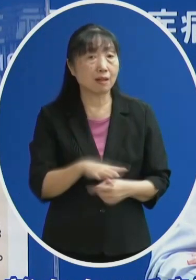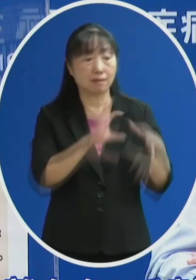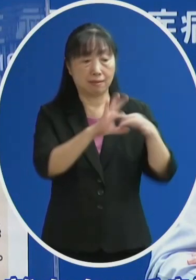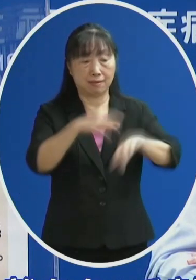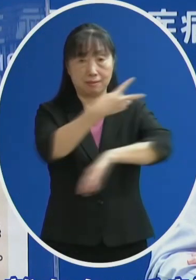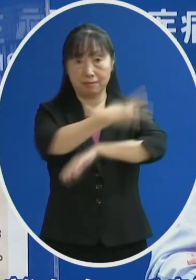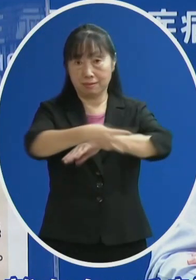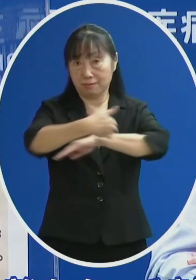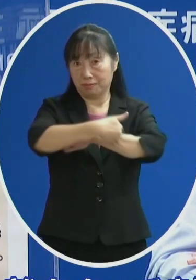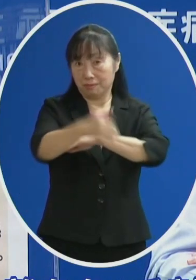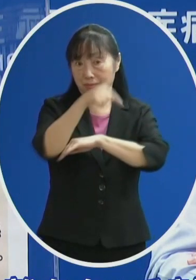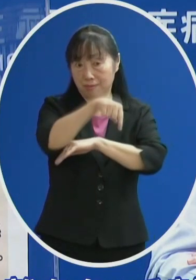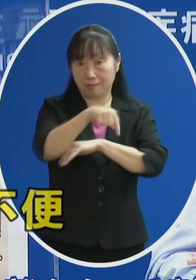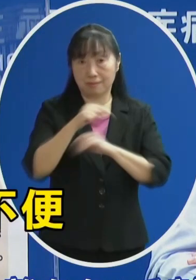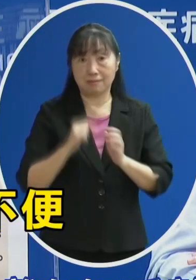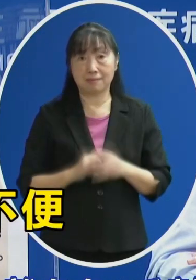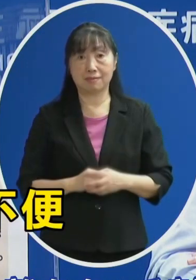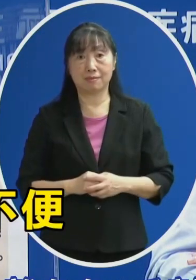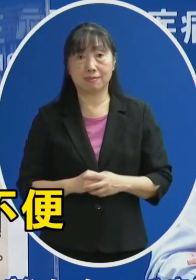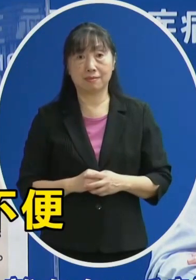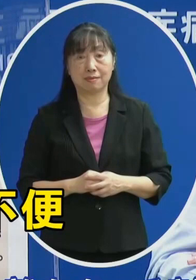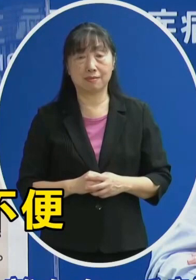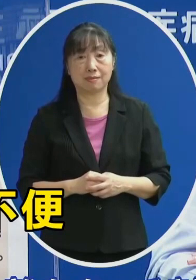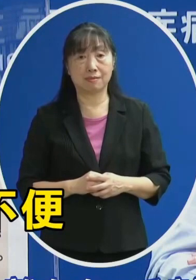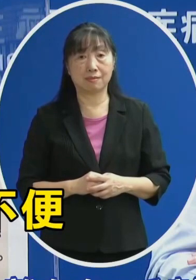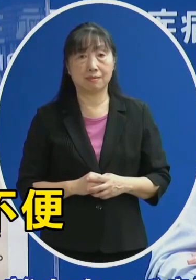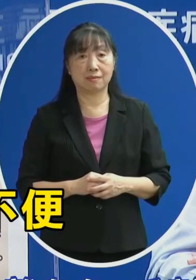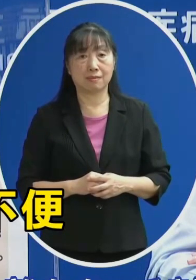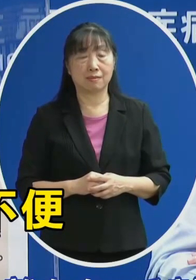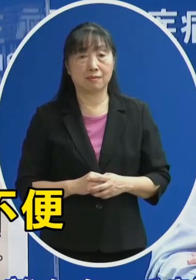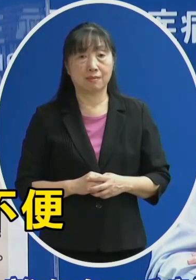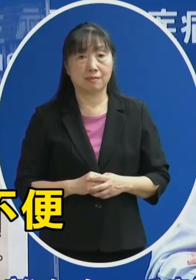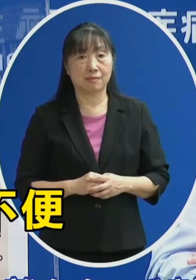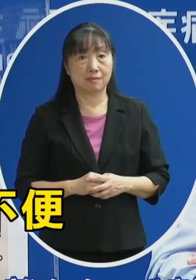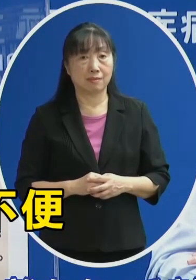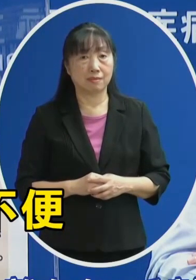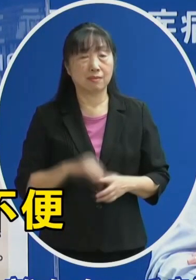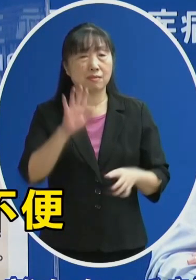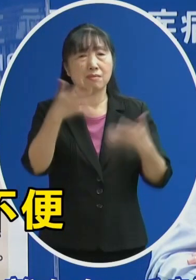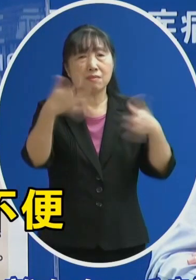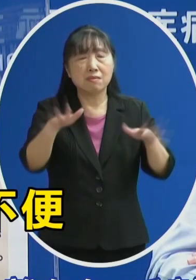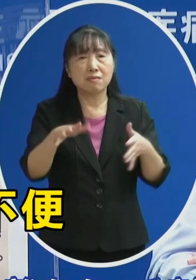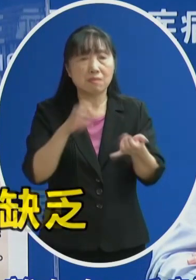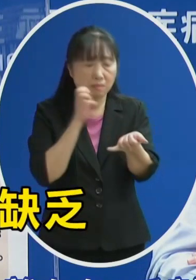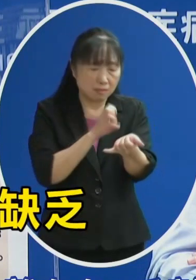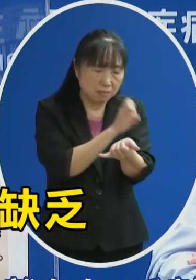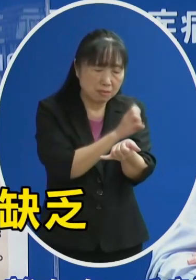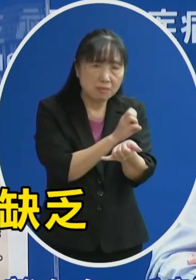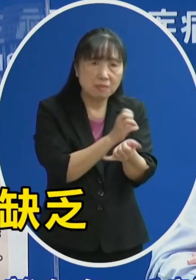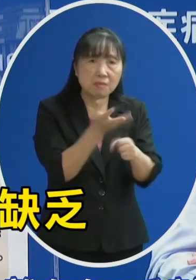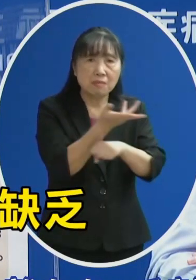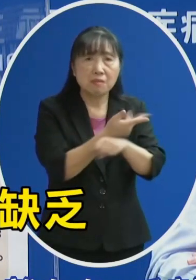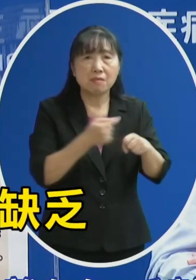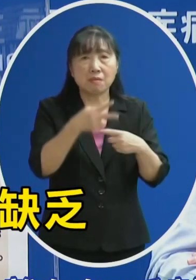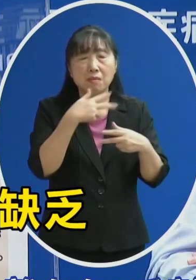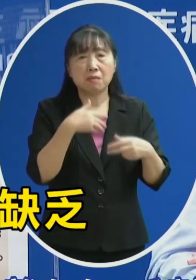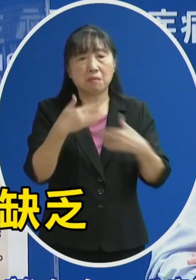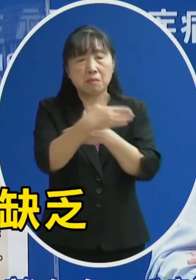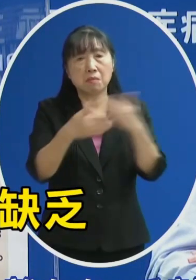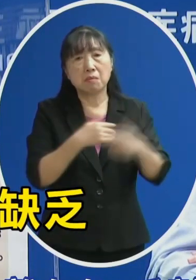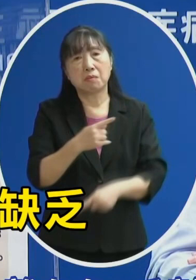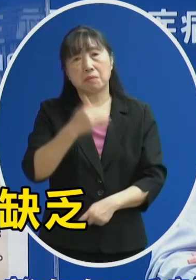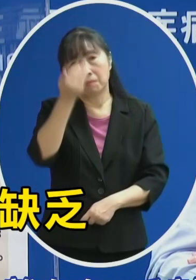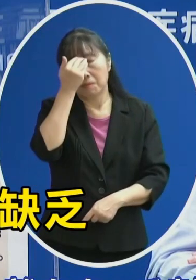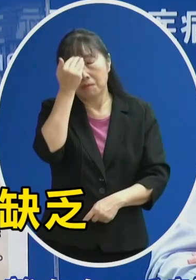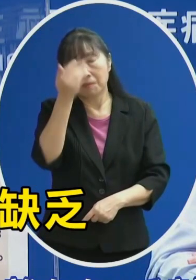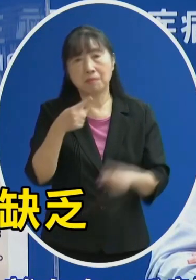县，哦，它当然是因为哈，当然有很多的一个离岛交通不便，也配送不易，人口较少，